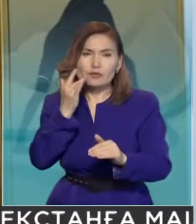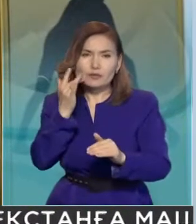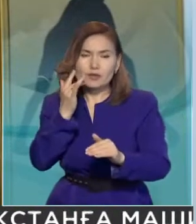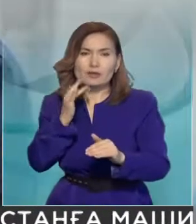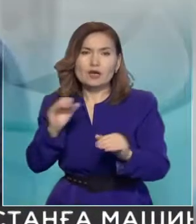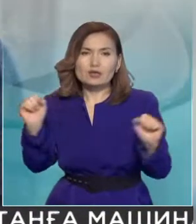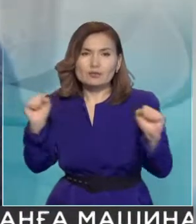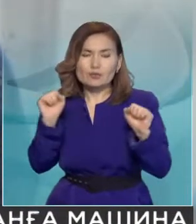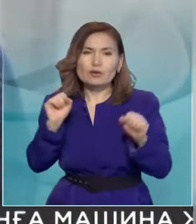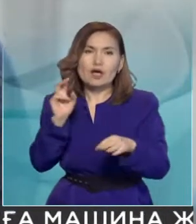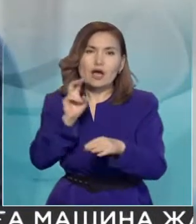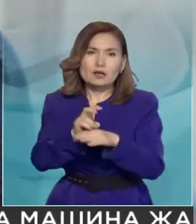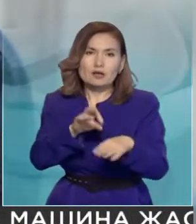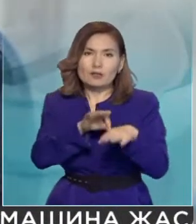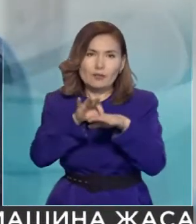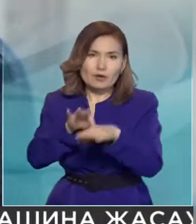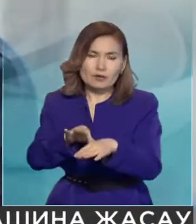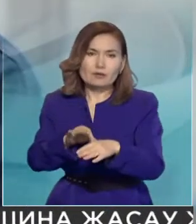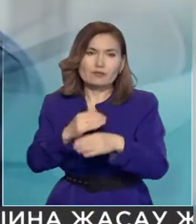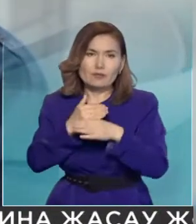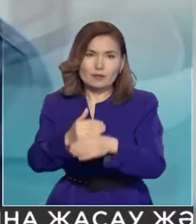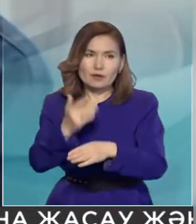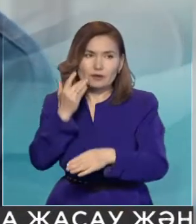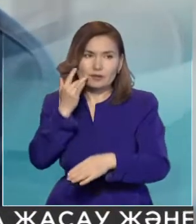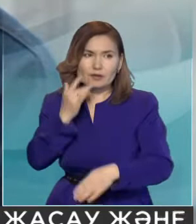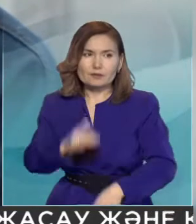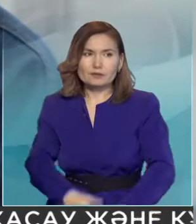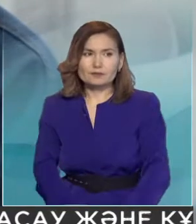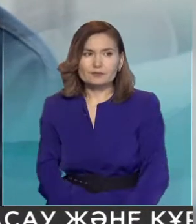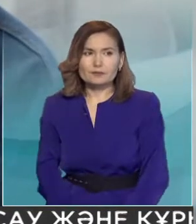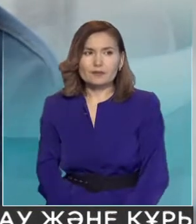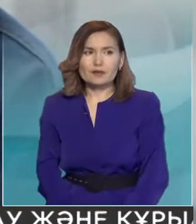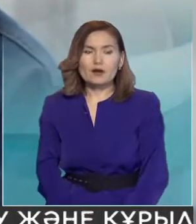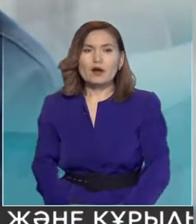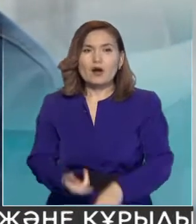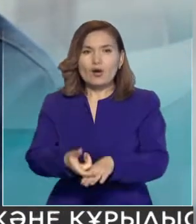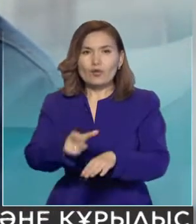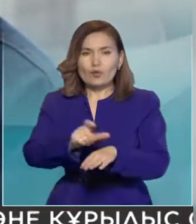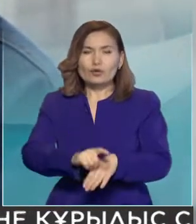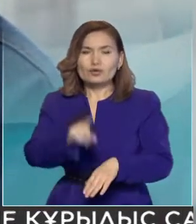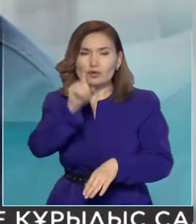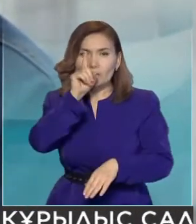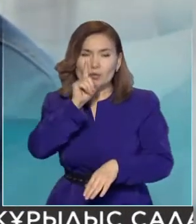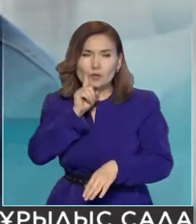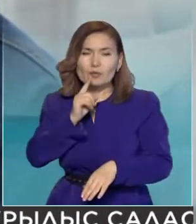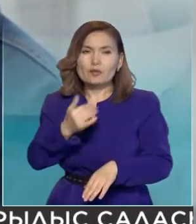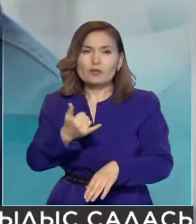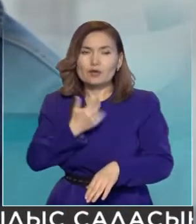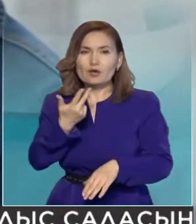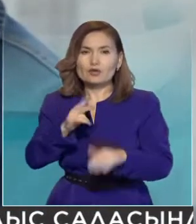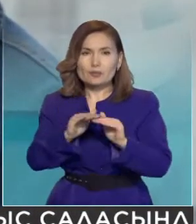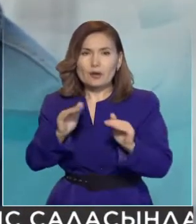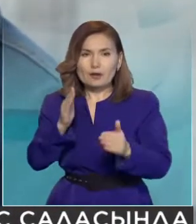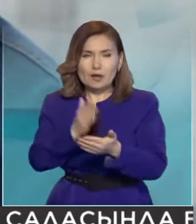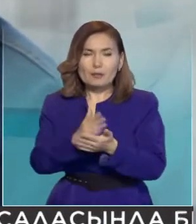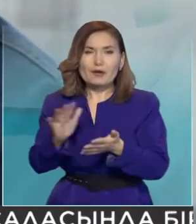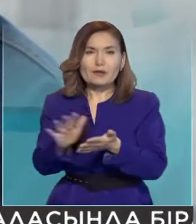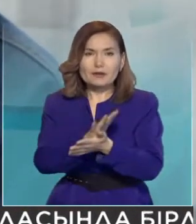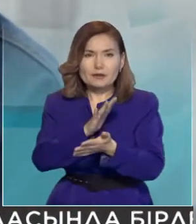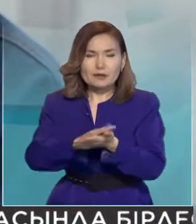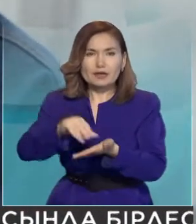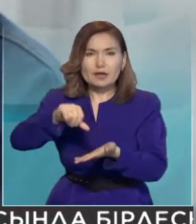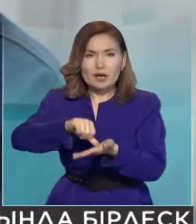қатыстырып келеді. Мен өзім көпбалалы ата-анамын. Көпбалалы ата-ана болғасын маған өте бұл қолайлы болып тұр. Баламды тегін